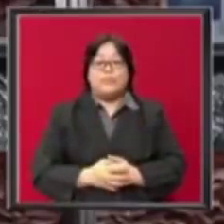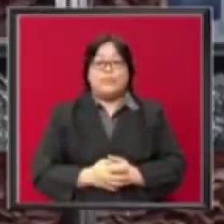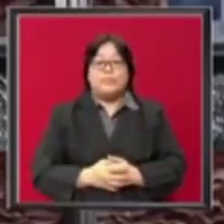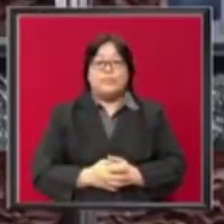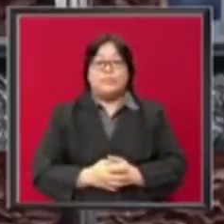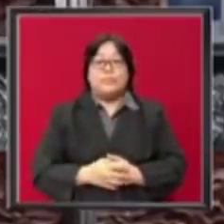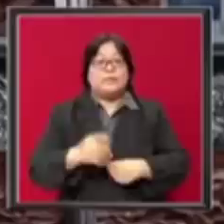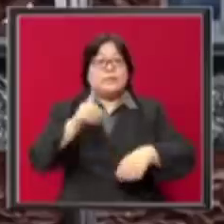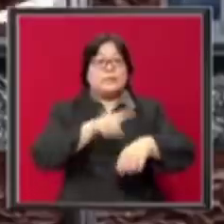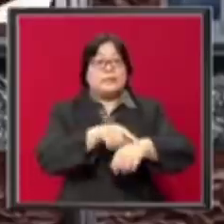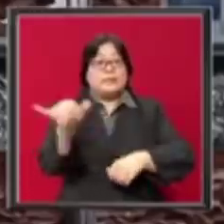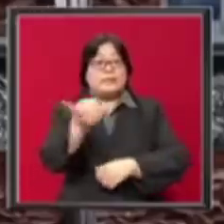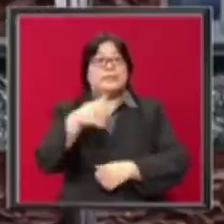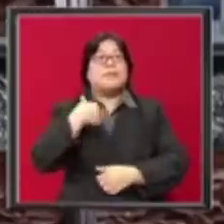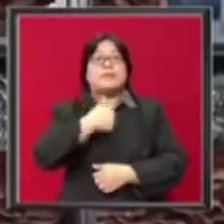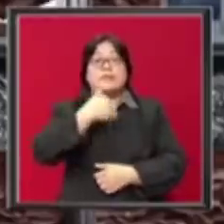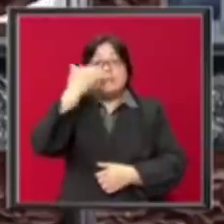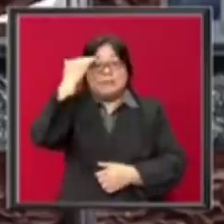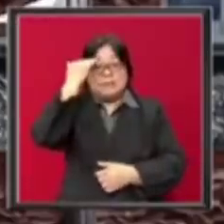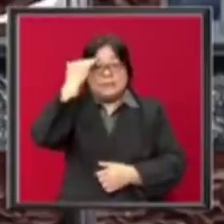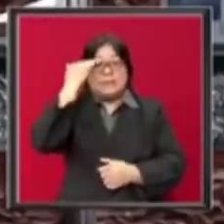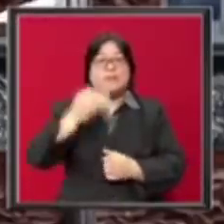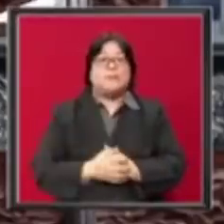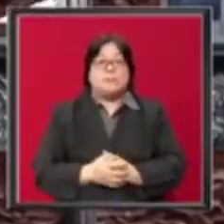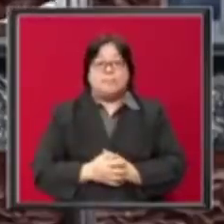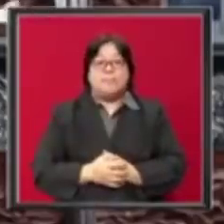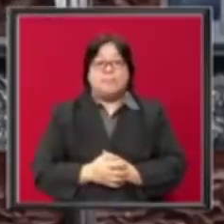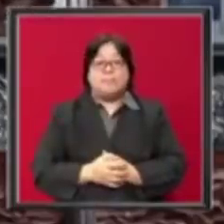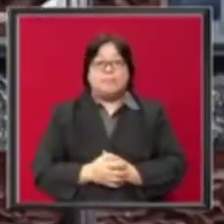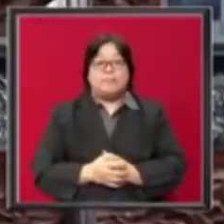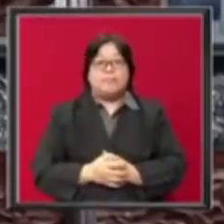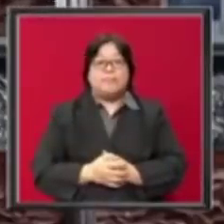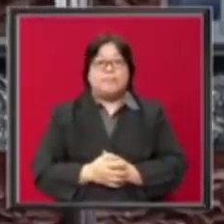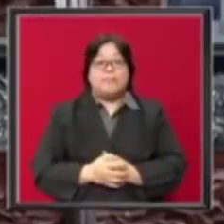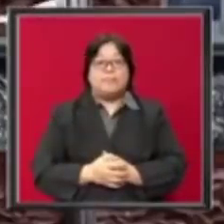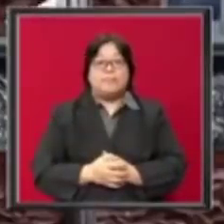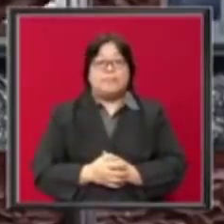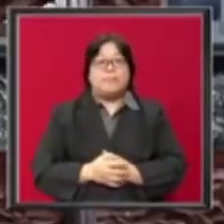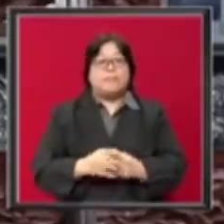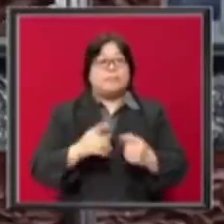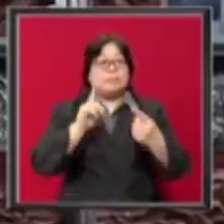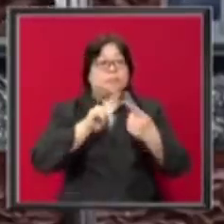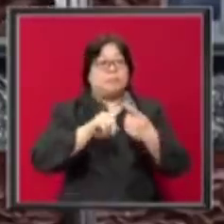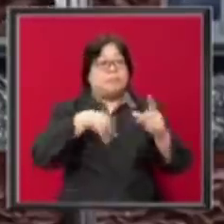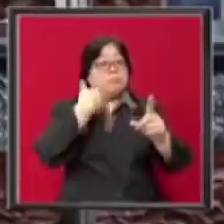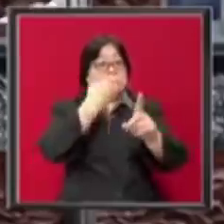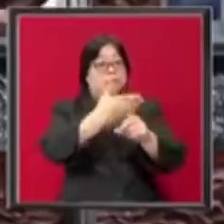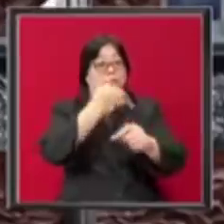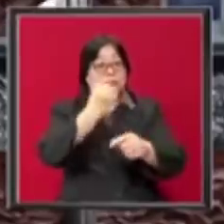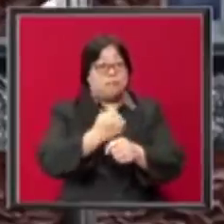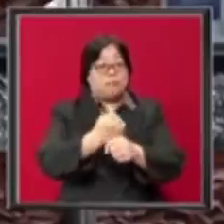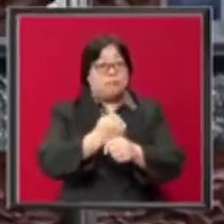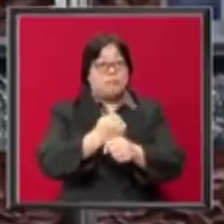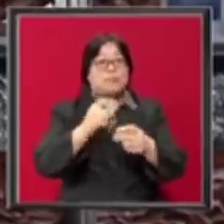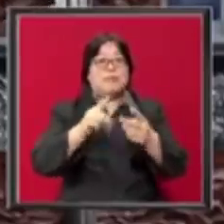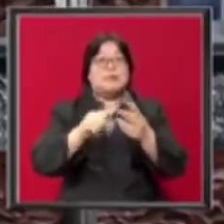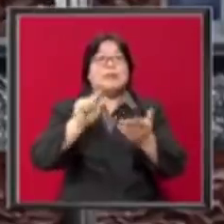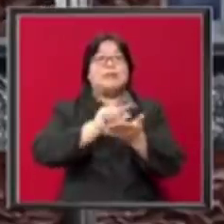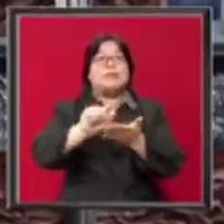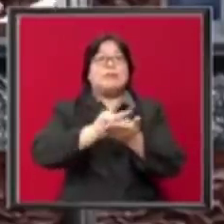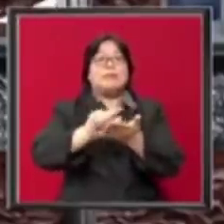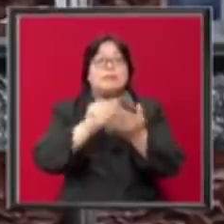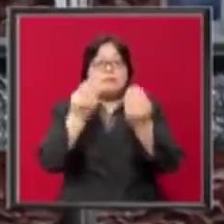Dalam pada yang masa yang sama, kita tahu bahawa selain daripada pembuangan pekerja, pertumbuhan gaji yang